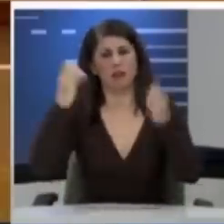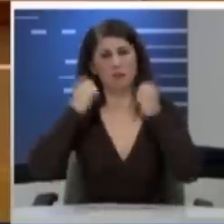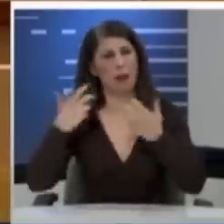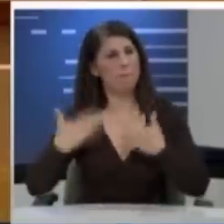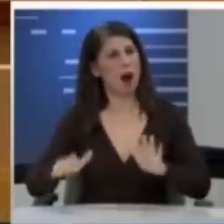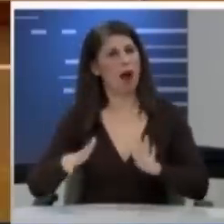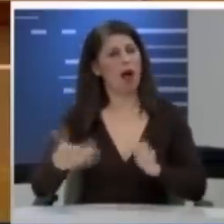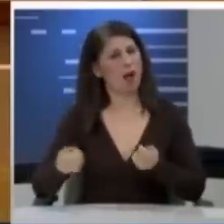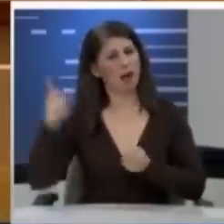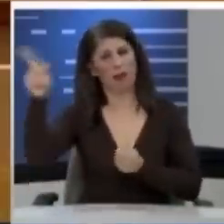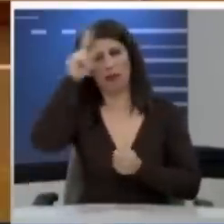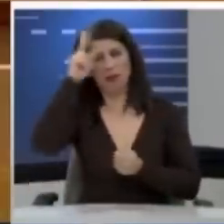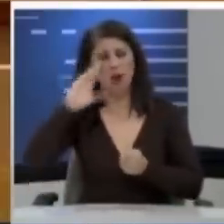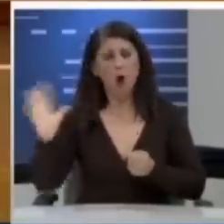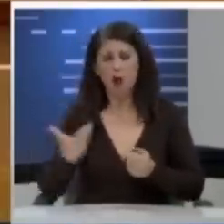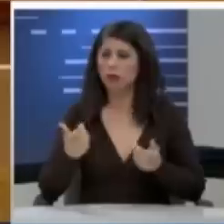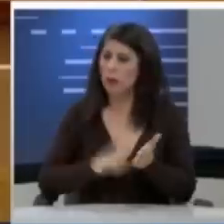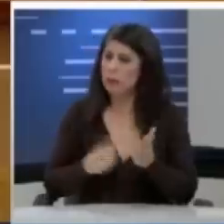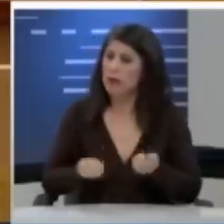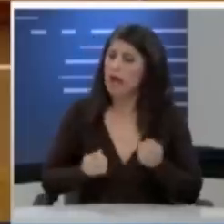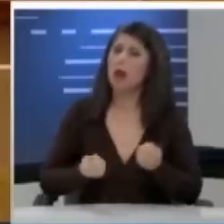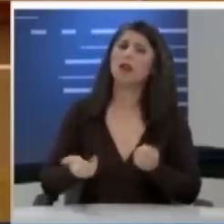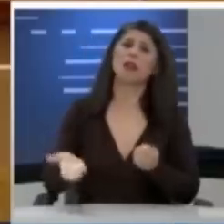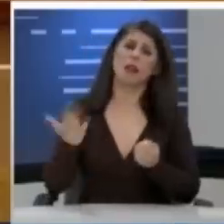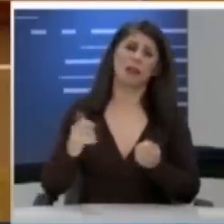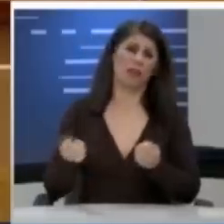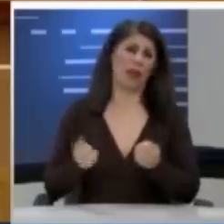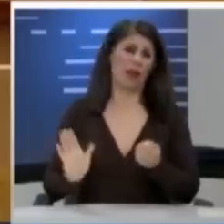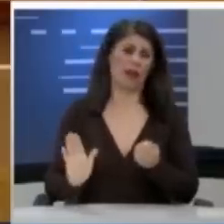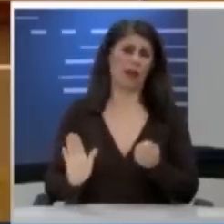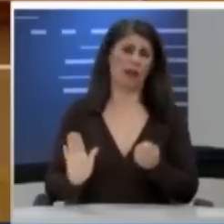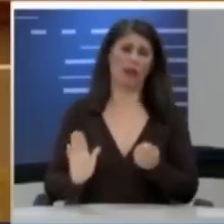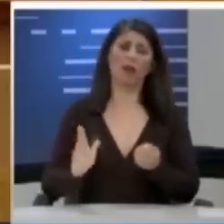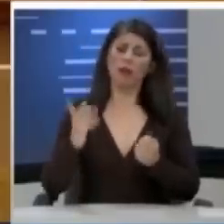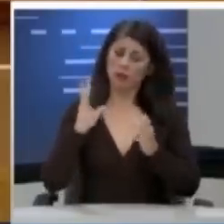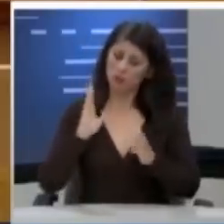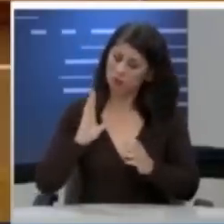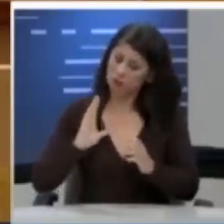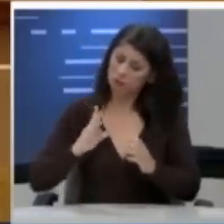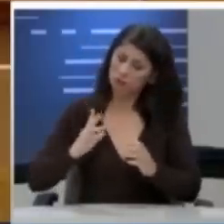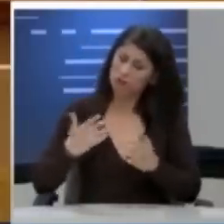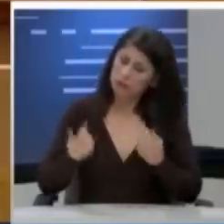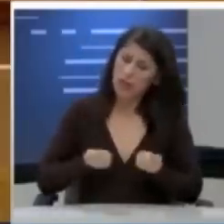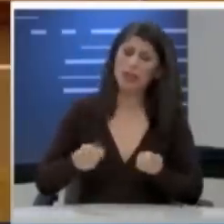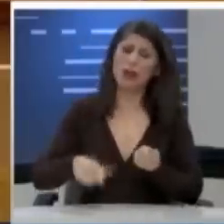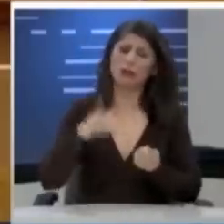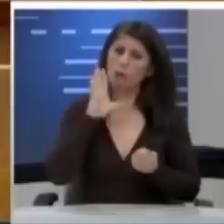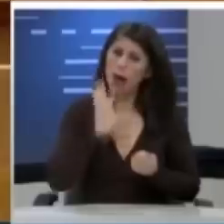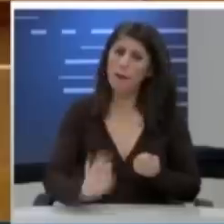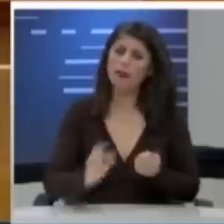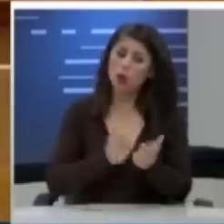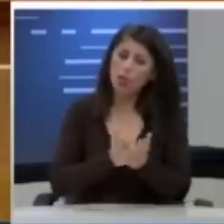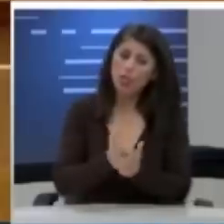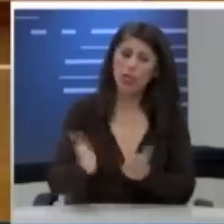αναγκαίες, τις απαιτούμενες ενέργειες για την πραγματοποίηση του δίκαιου αιτήματος του ελληνικού λαού,